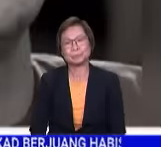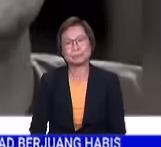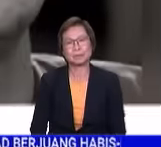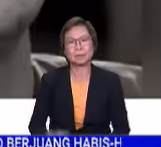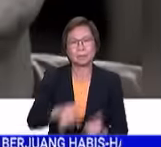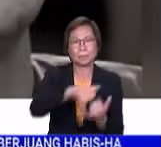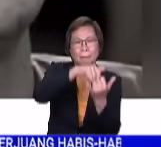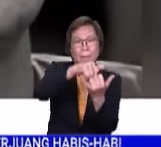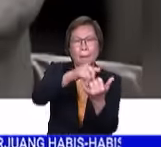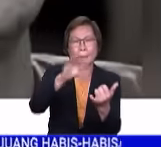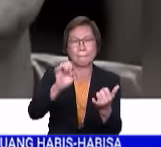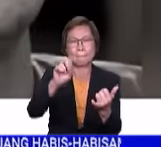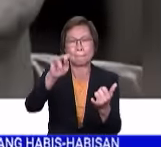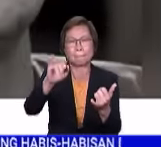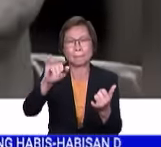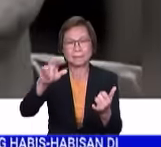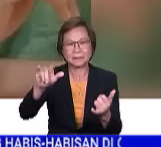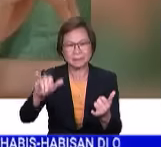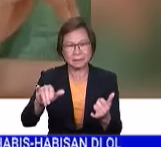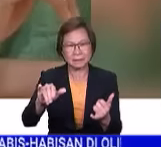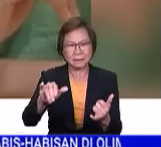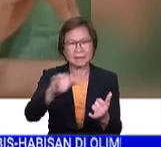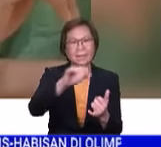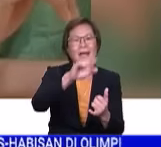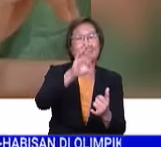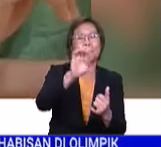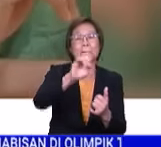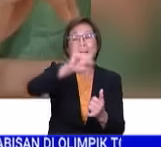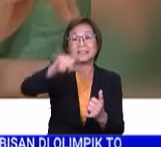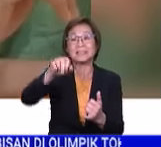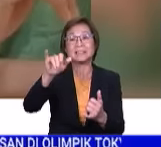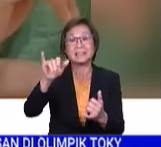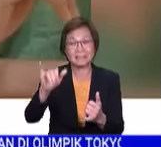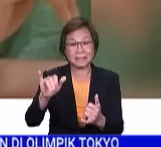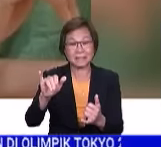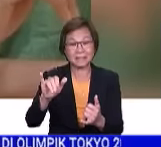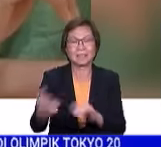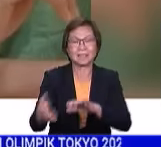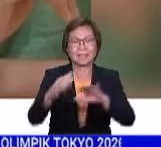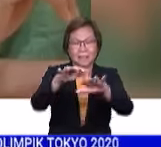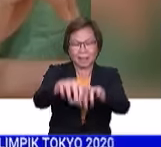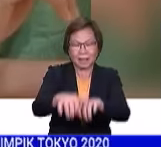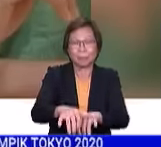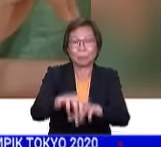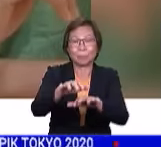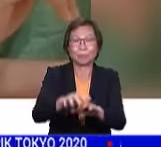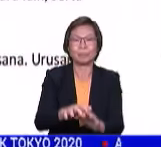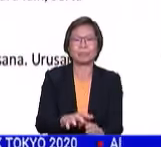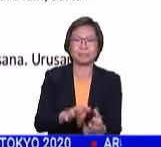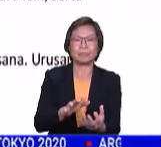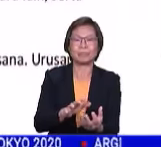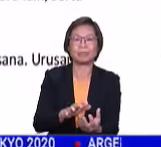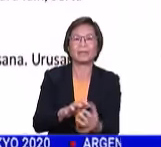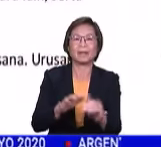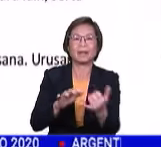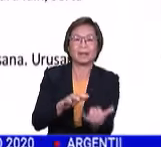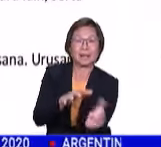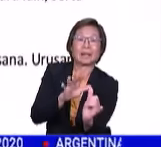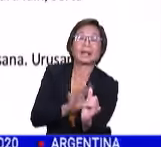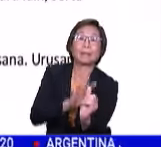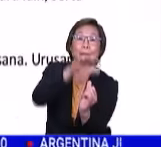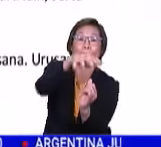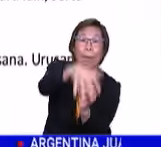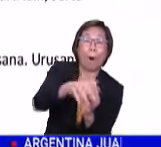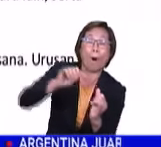Jenazah Benji atau nama penuhnya Khairil Benjamin Ibrahim akan dikebumikan esok di Medan, Indonesia.